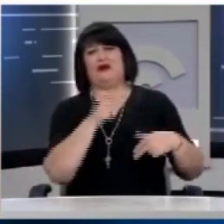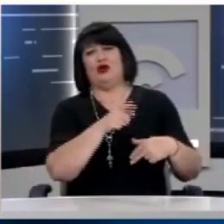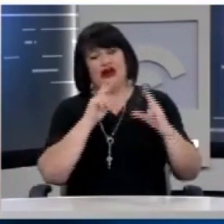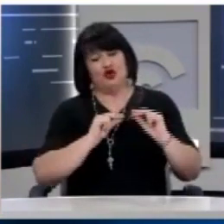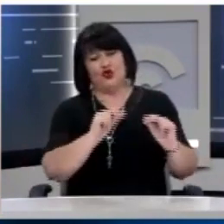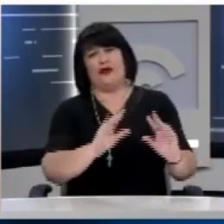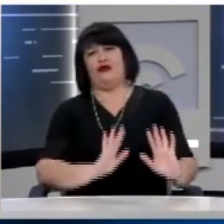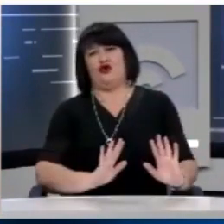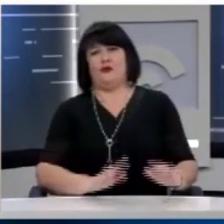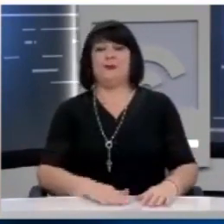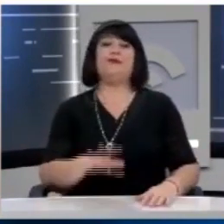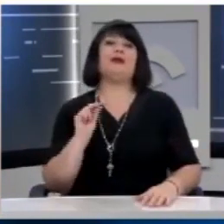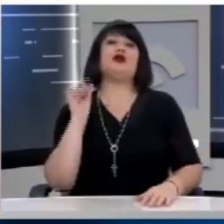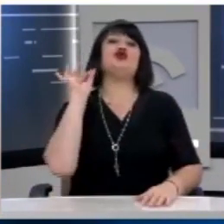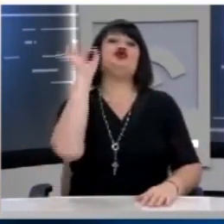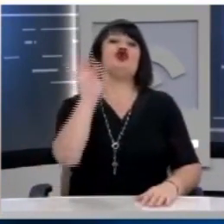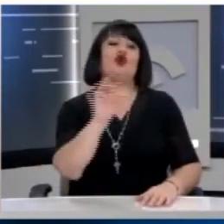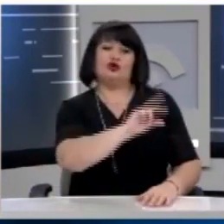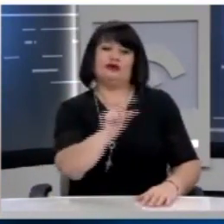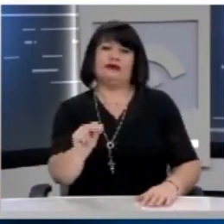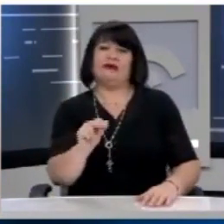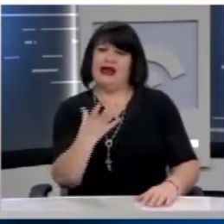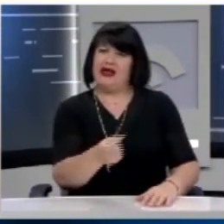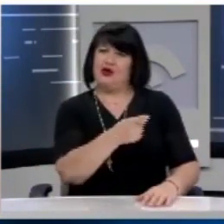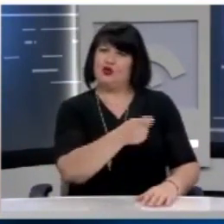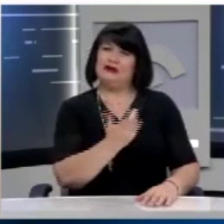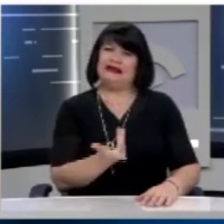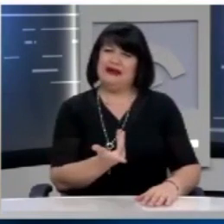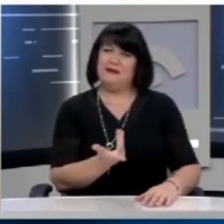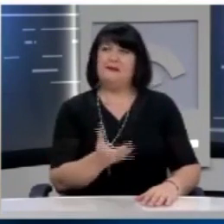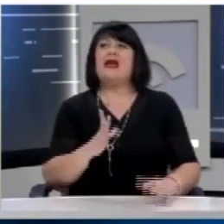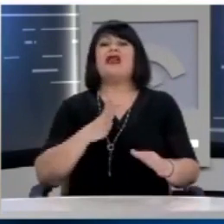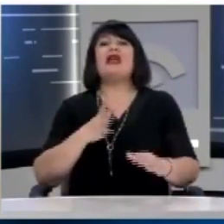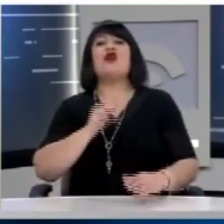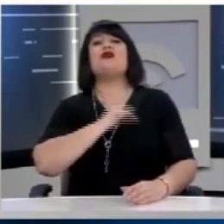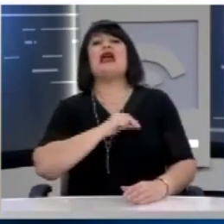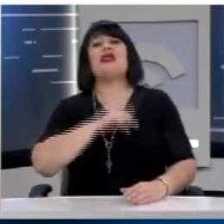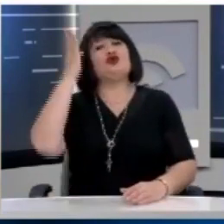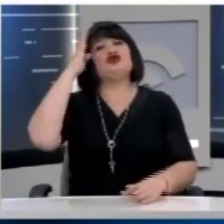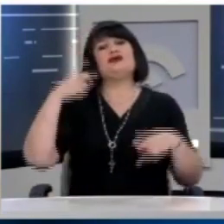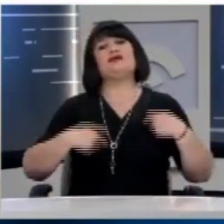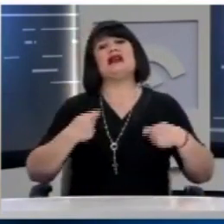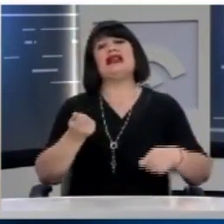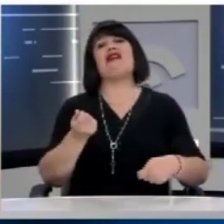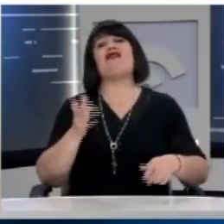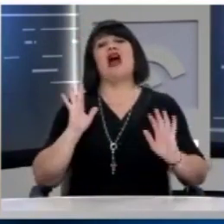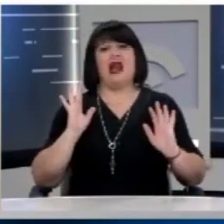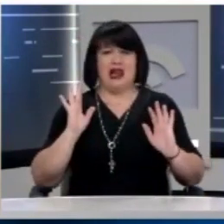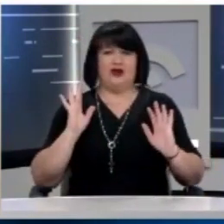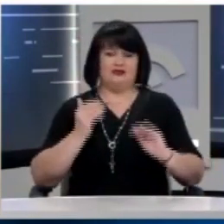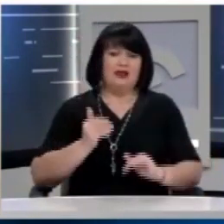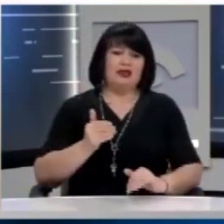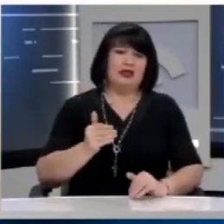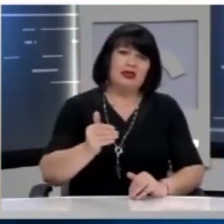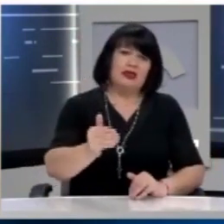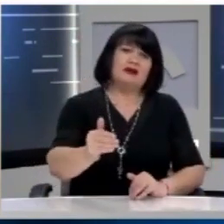πολιτικής. Κοινός τόπος και στόχος είναι η ανάκαμψη της κερδοφορίας του κεφαλαίου μετά από μια εξαιρετικά